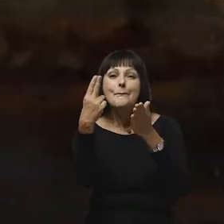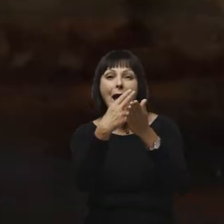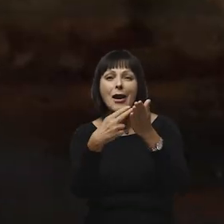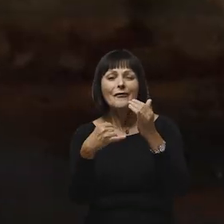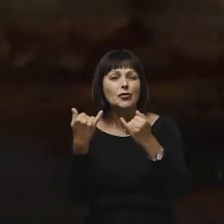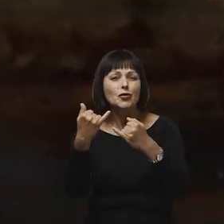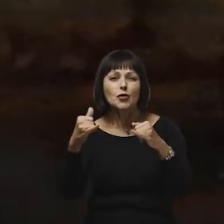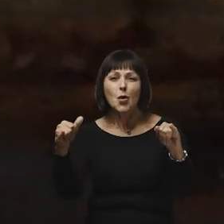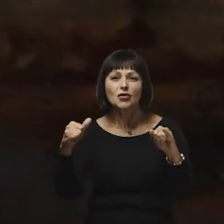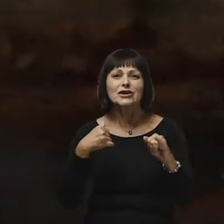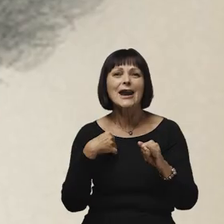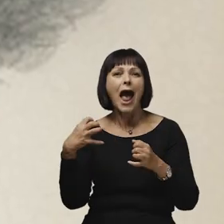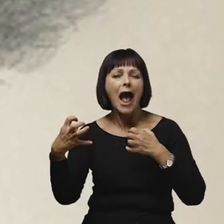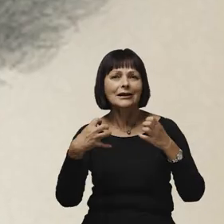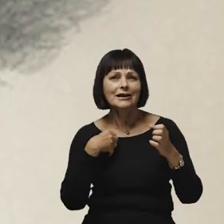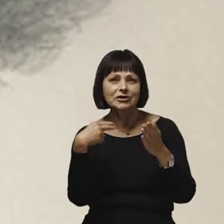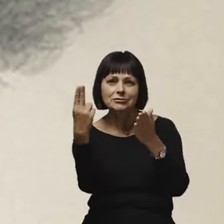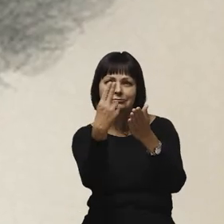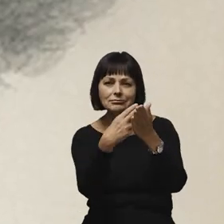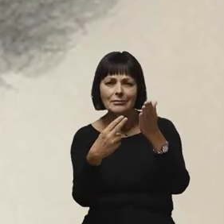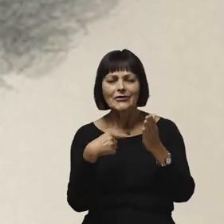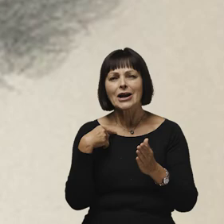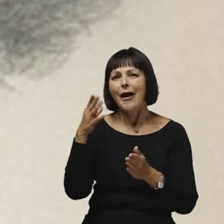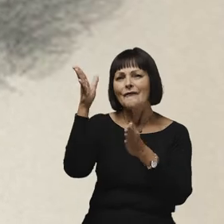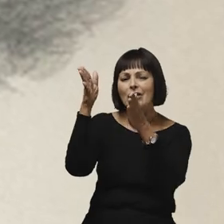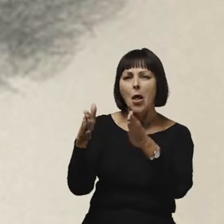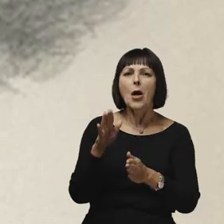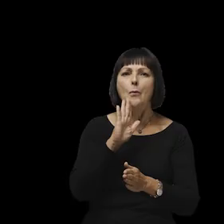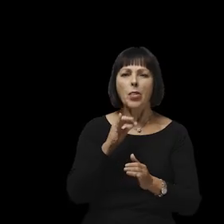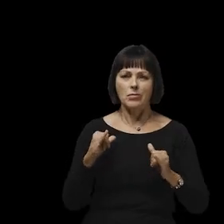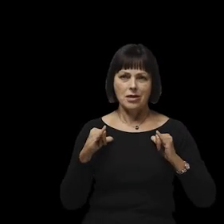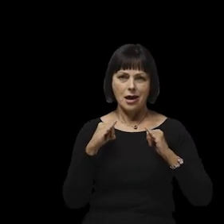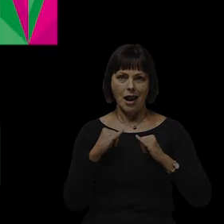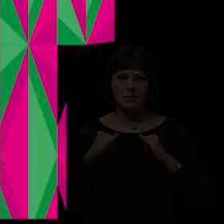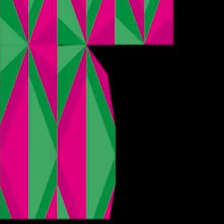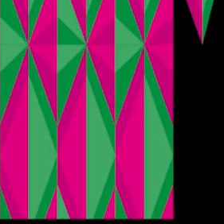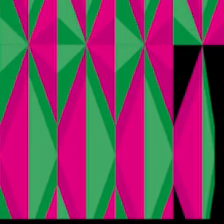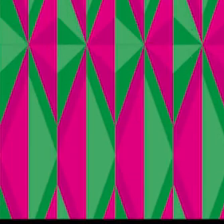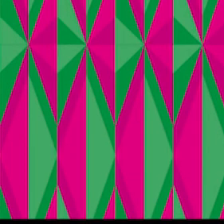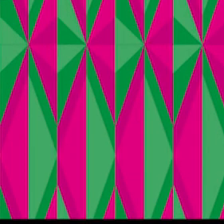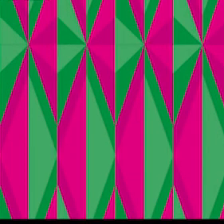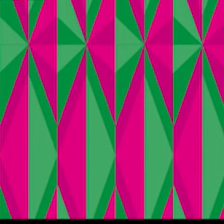m.in. prerafaelici, uważając, że uosabia on postać archanioła.